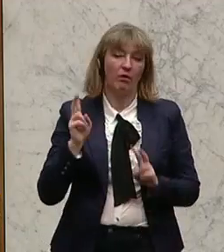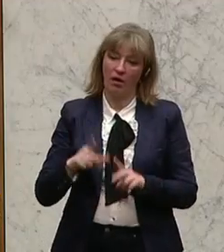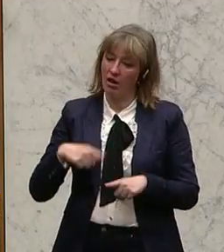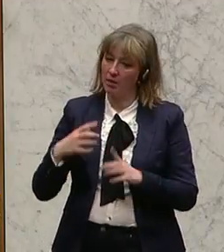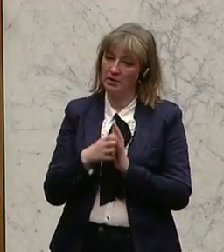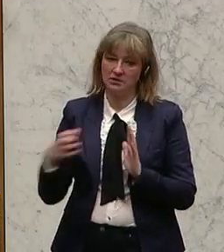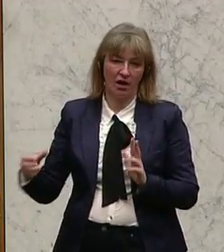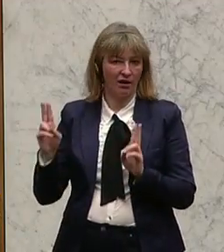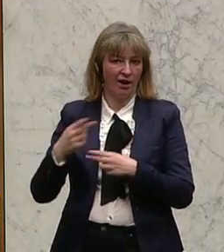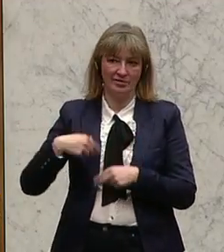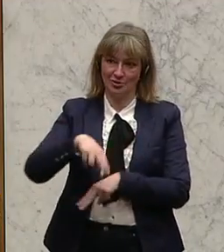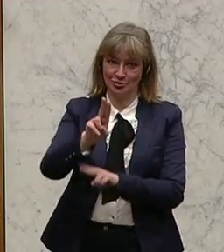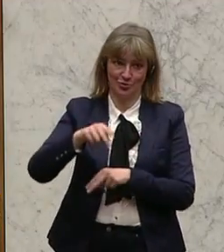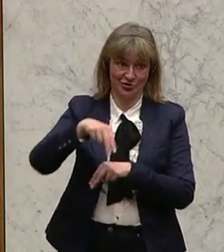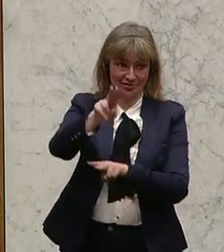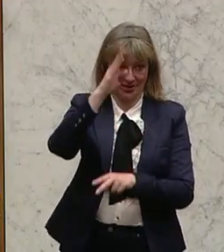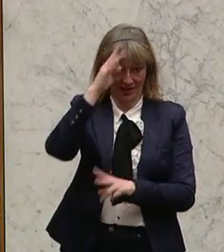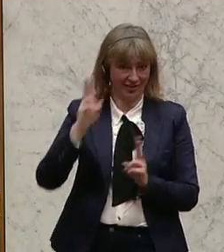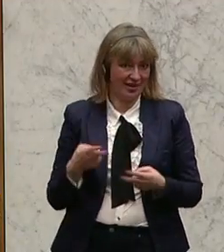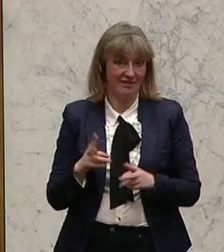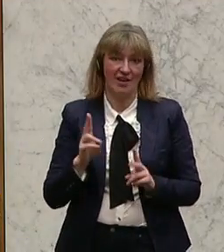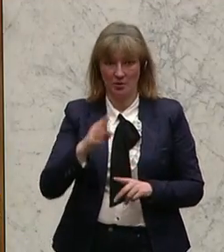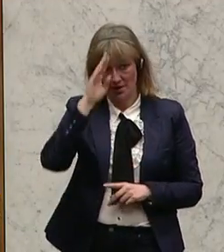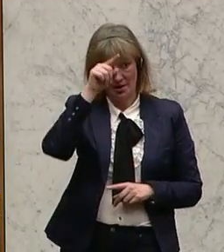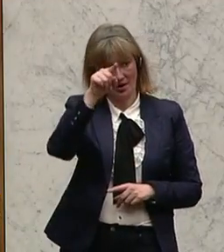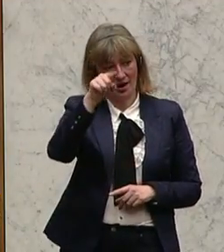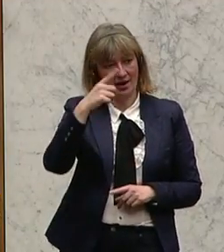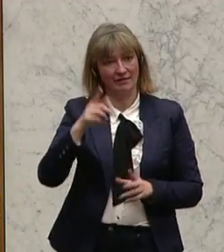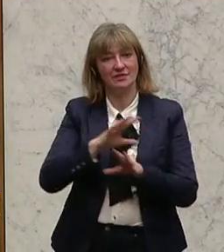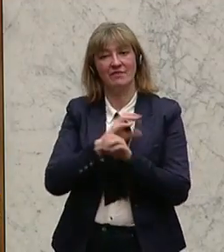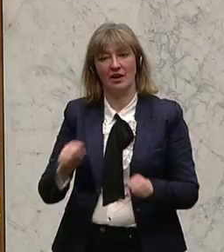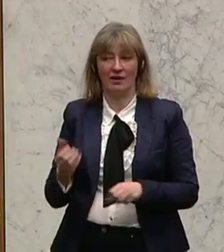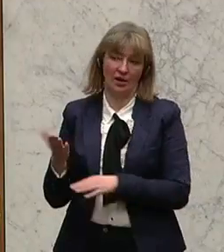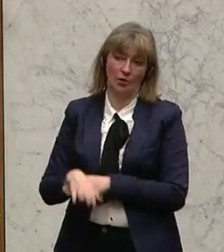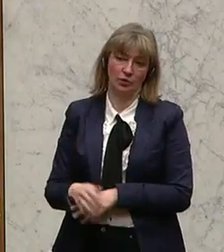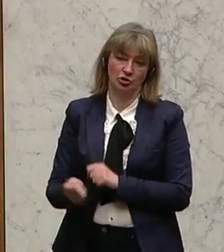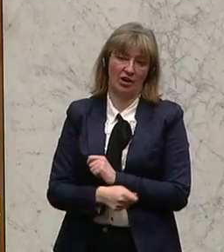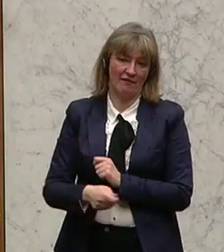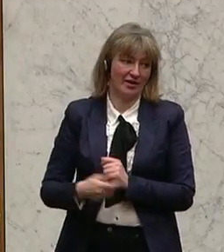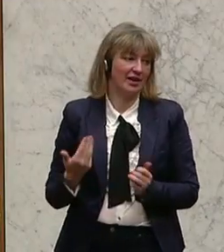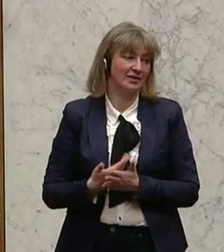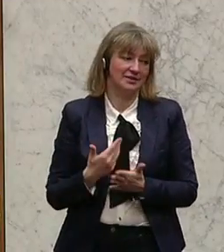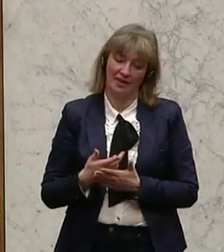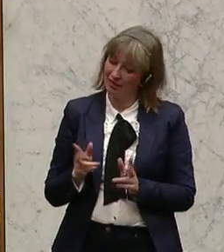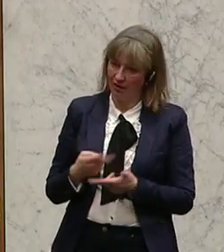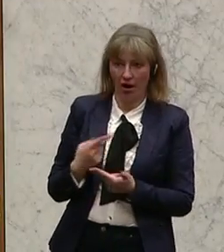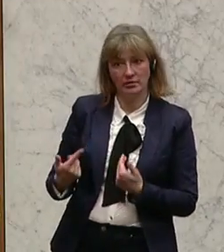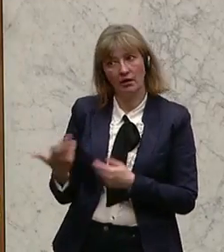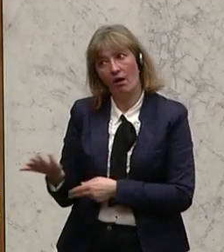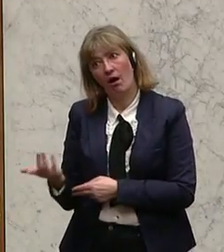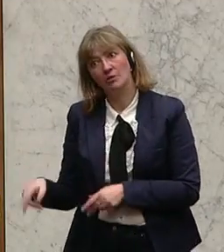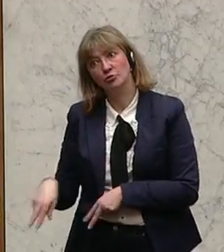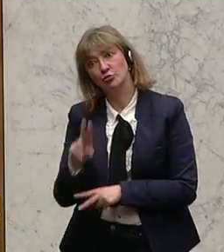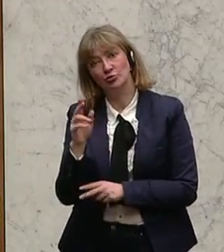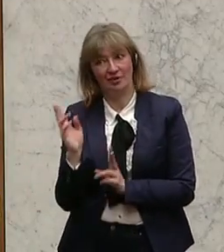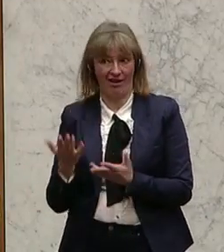lebenslang nicht mehr zurückgeschickt werden. Warum? Denn im Irak steht auf Vergewaltigung die Todesstrafe. Und deshalb ist es nicht zumutbar, diesen Menschen